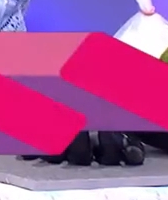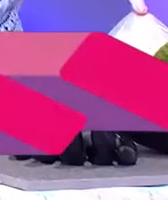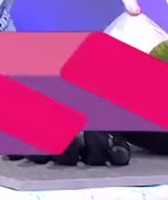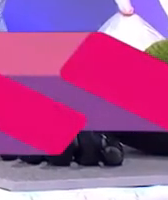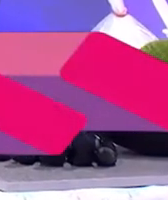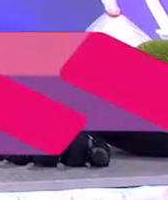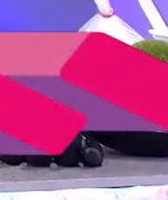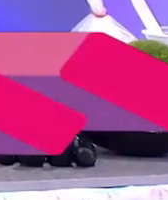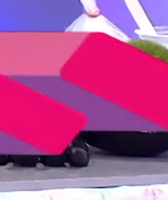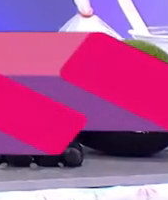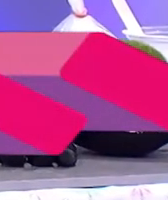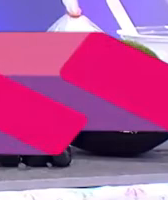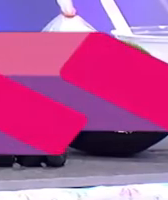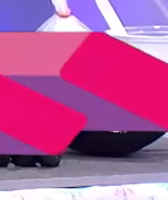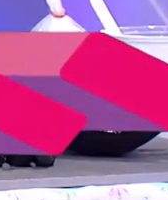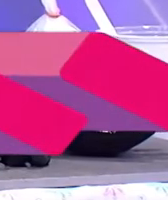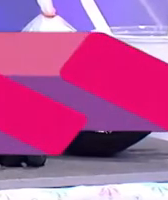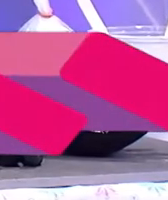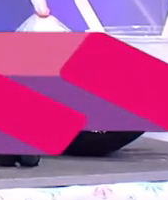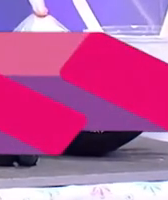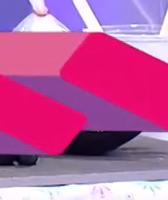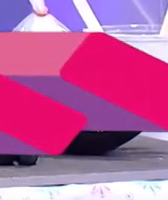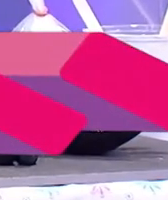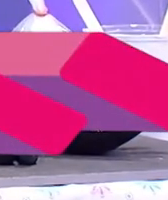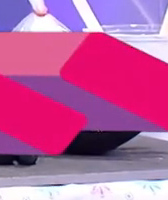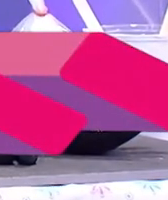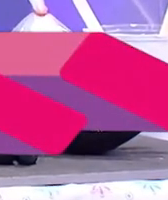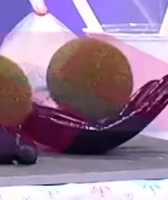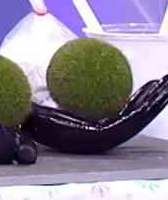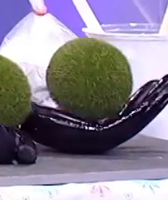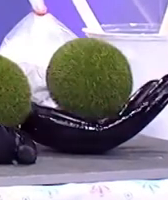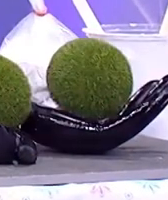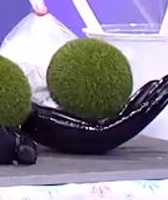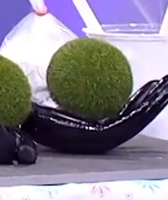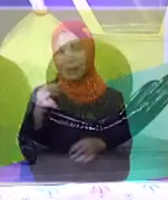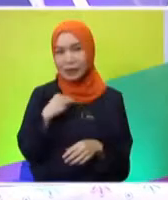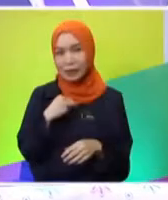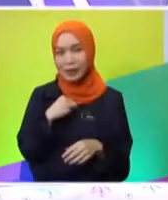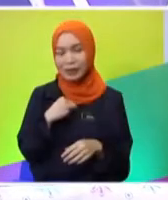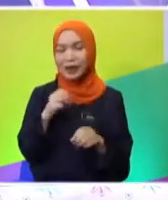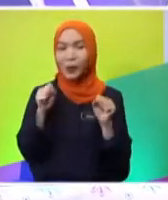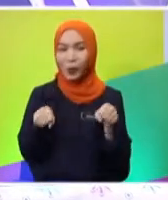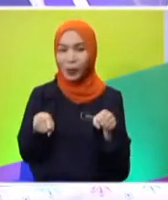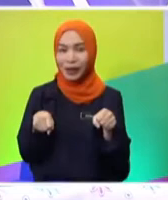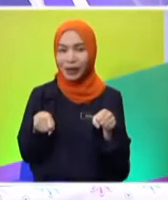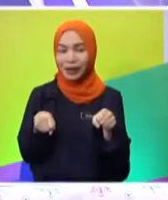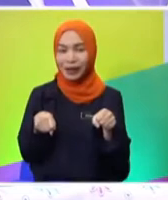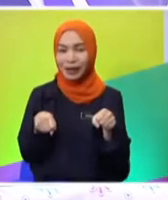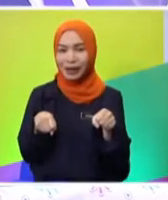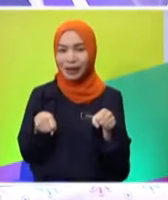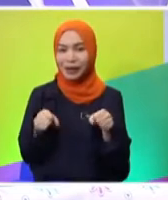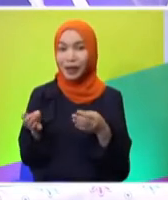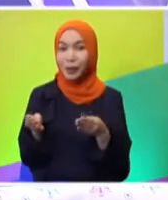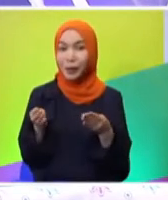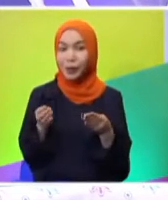ini melalui PT tidak inovasi masing-masing boleh dikaitkan dengan SCBD keusahawanan Sebenarnya ya karena Aca STT ini